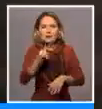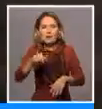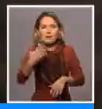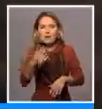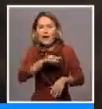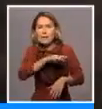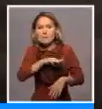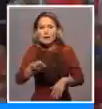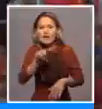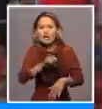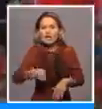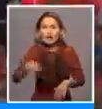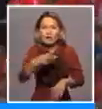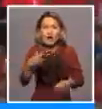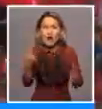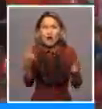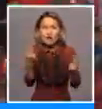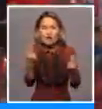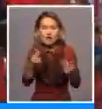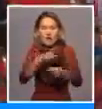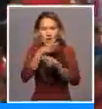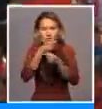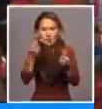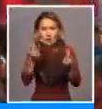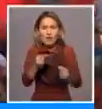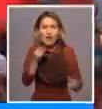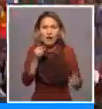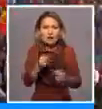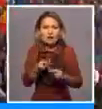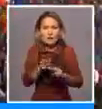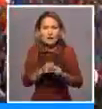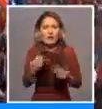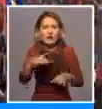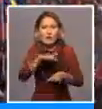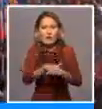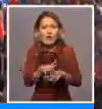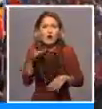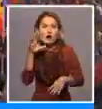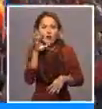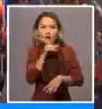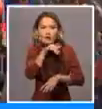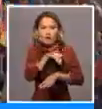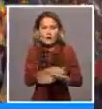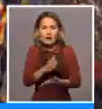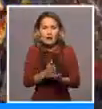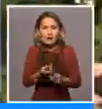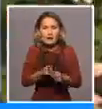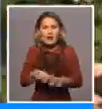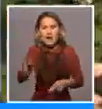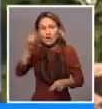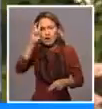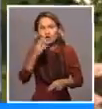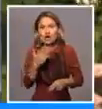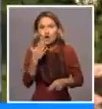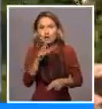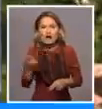еуроның жоғалып кетуіне наразы. Ұрланған қаражат республиканың жалпы ішкі өнімінің 8.1%-ына тең. Мол ақша қолды болғаннан кейін елдің